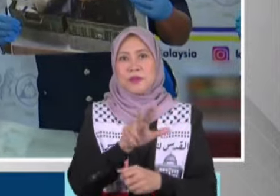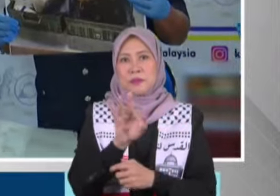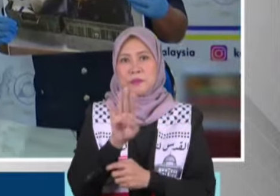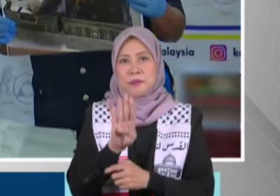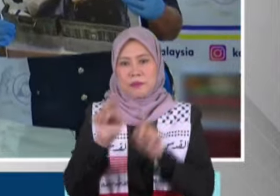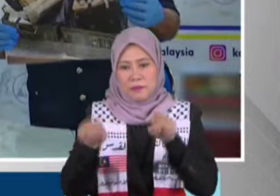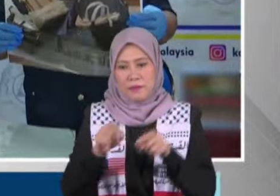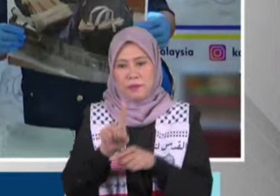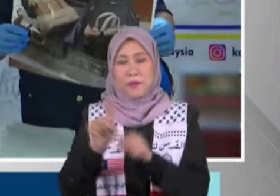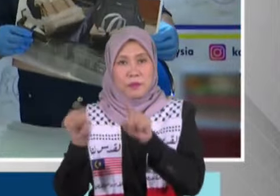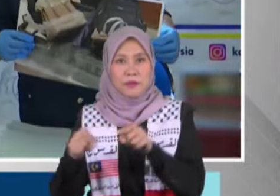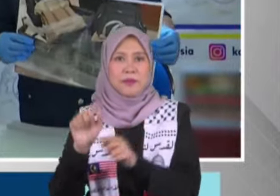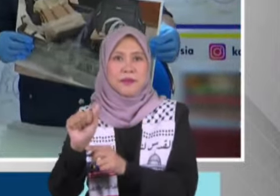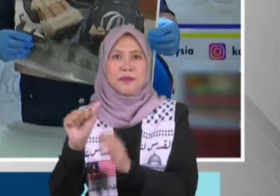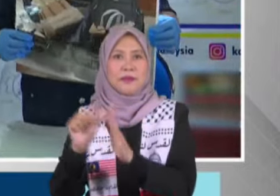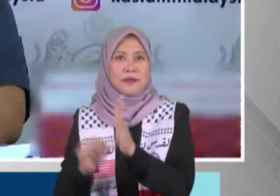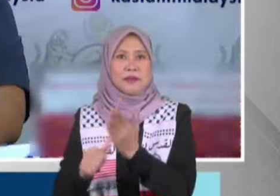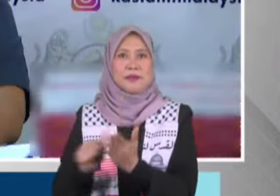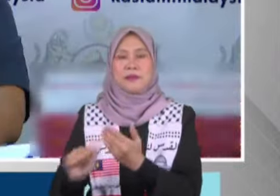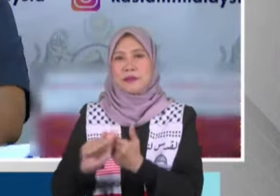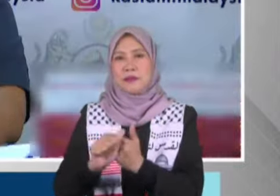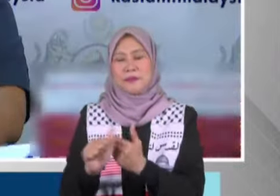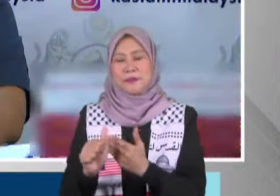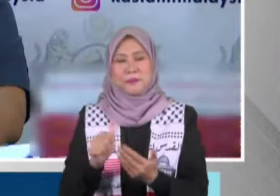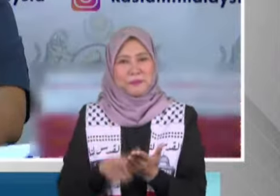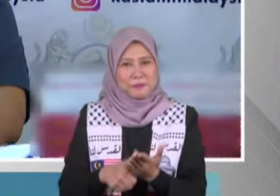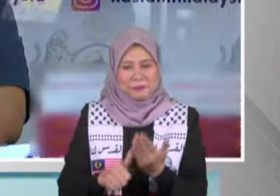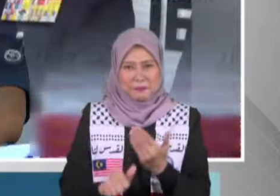39B-1-A Akta Dadah Berbahaya 1952.